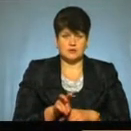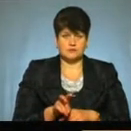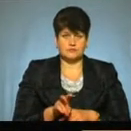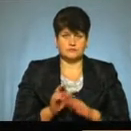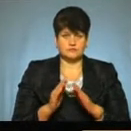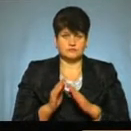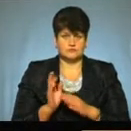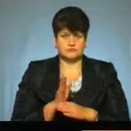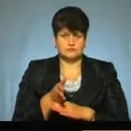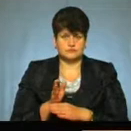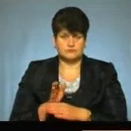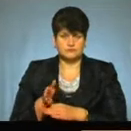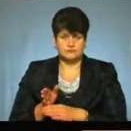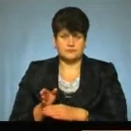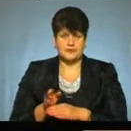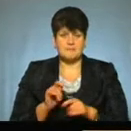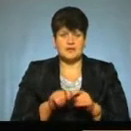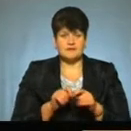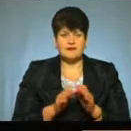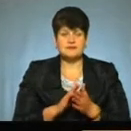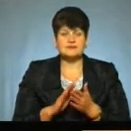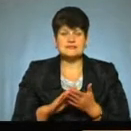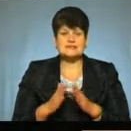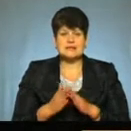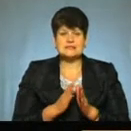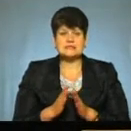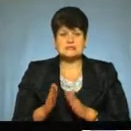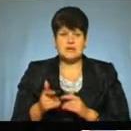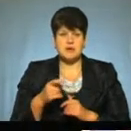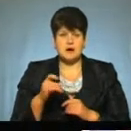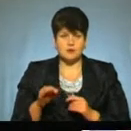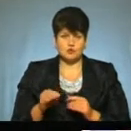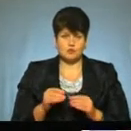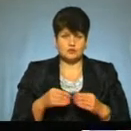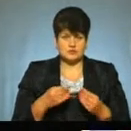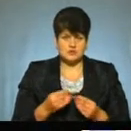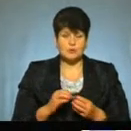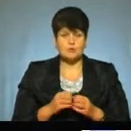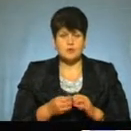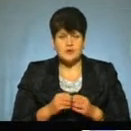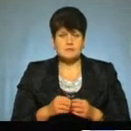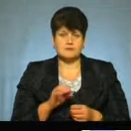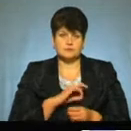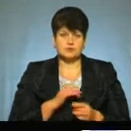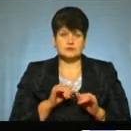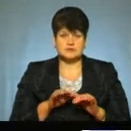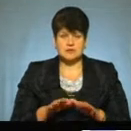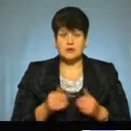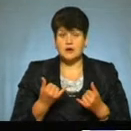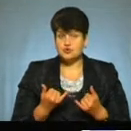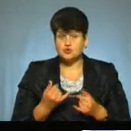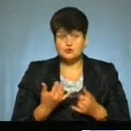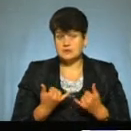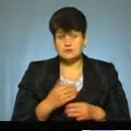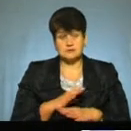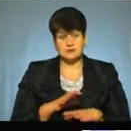жильців, перевіряв перед опальним сезоном стан системи газопостачання. Якщо якісь були виникали проблеми, звичайно, він вживав заходів. Зараз цього вже не буде, на